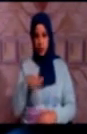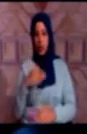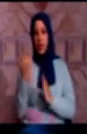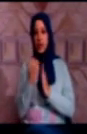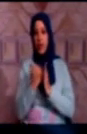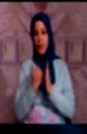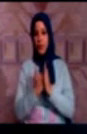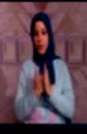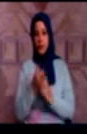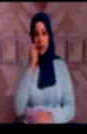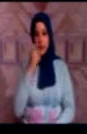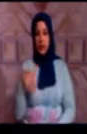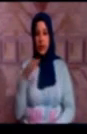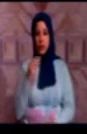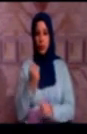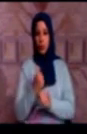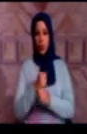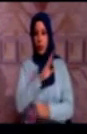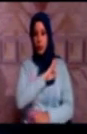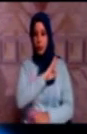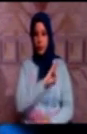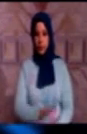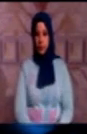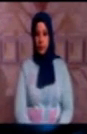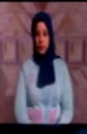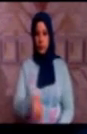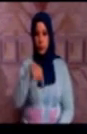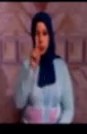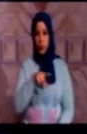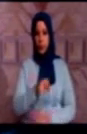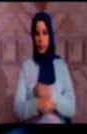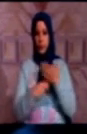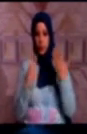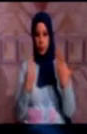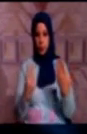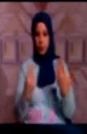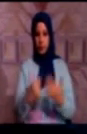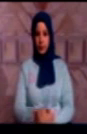احمال يمكن لما يبقى في يوم في الاسبوع